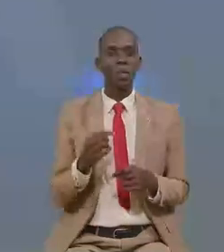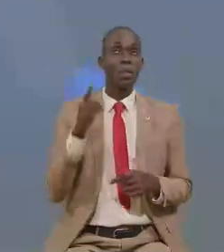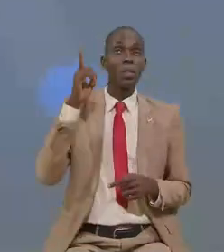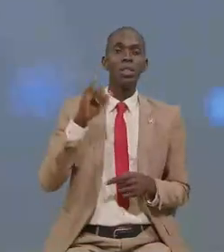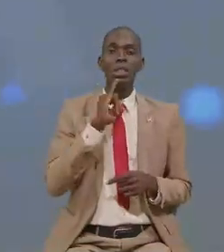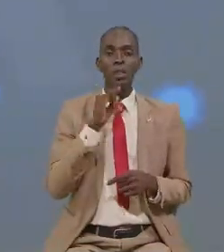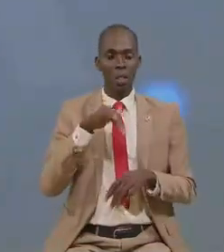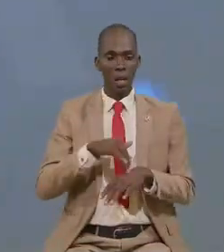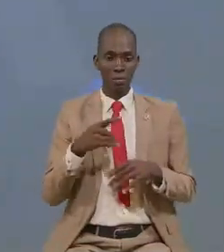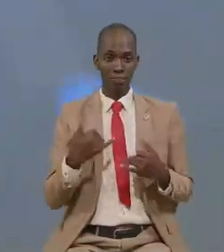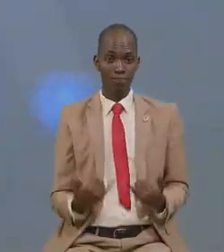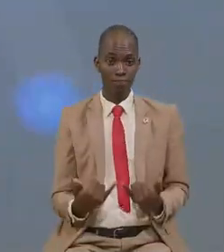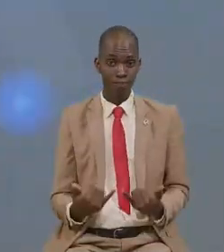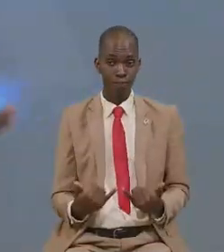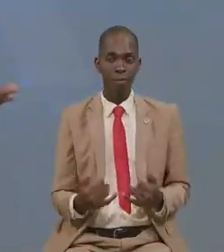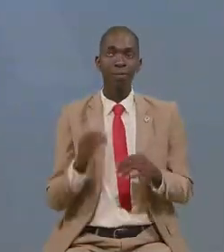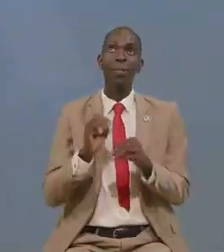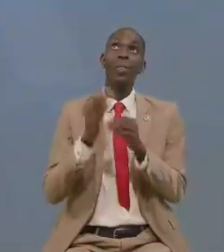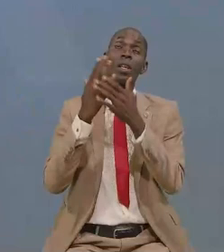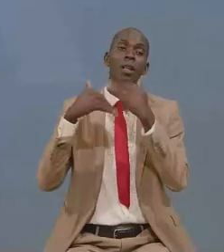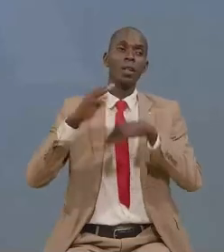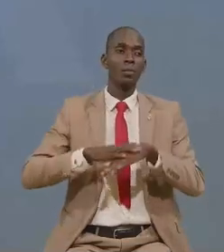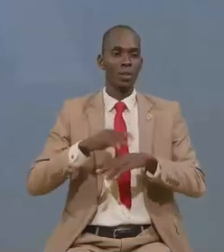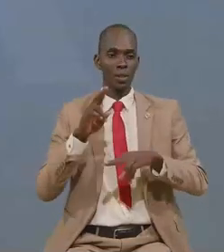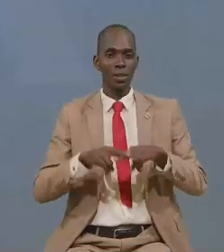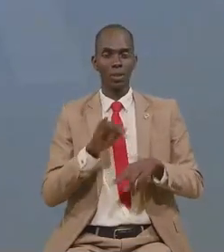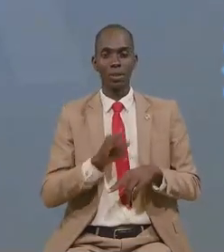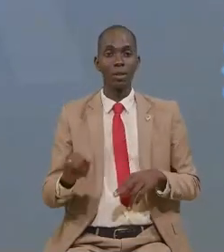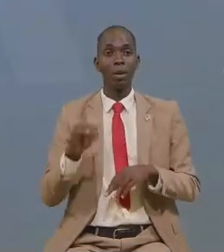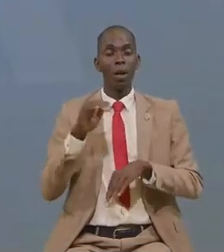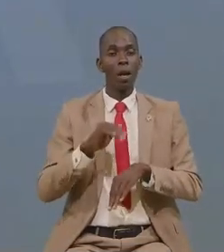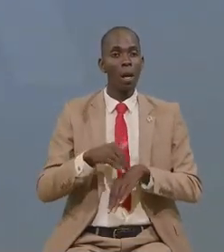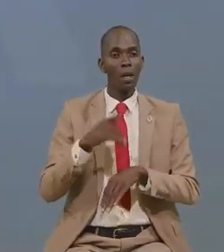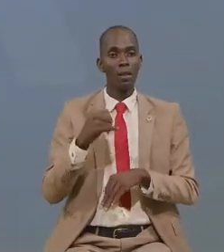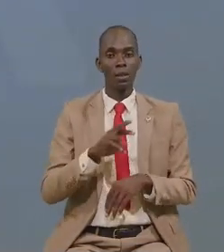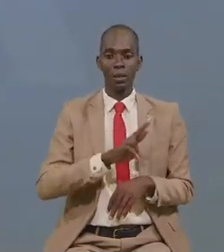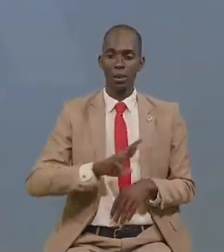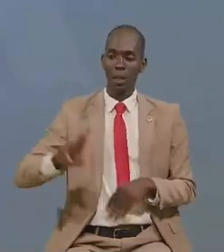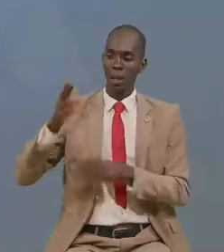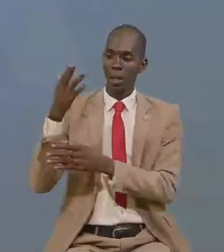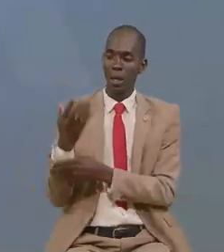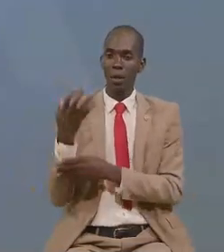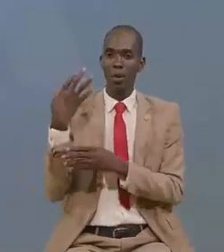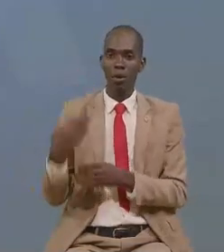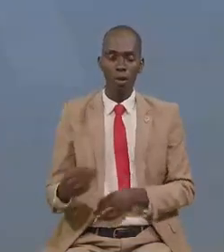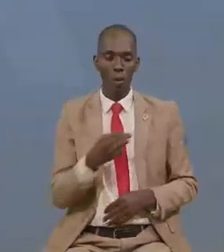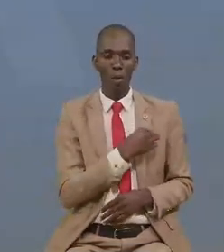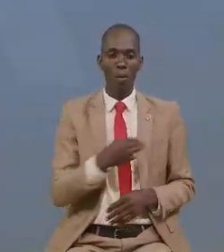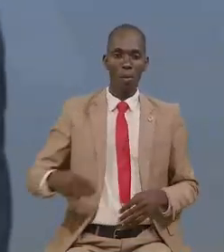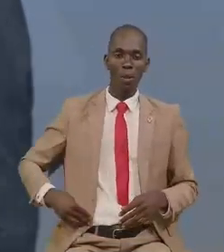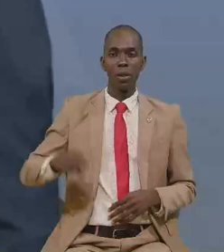présent, il est au ciel, assis à la droite de la majesté en haut. Il